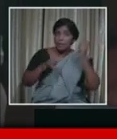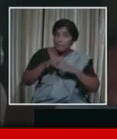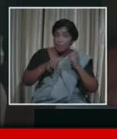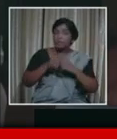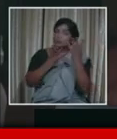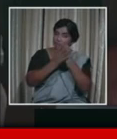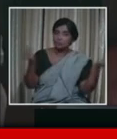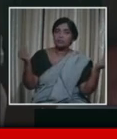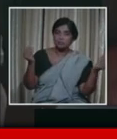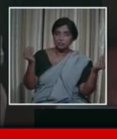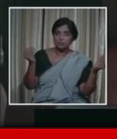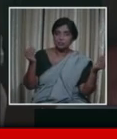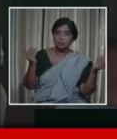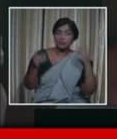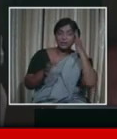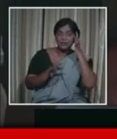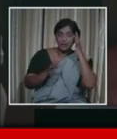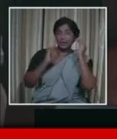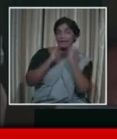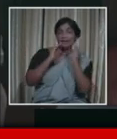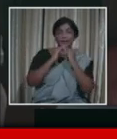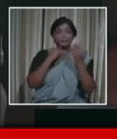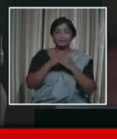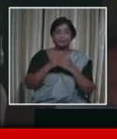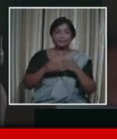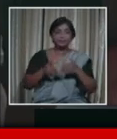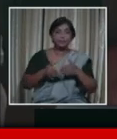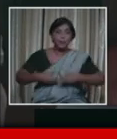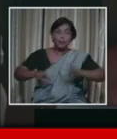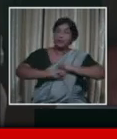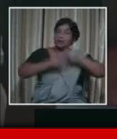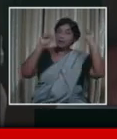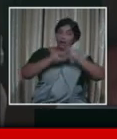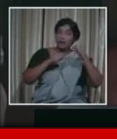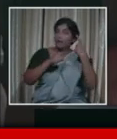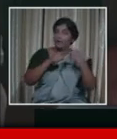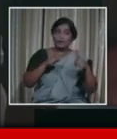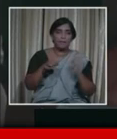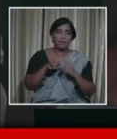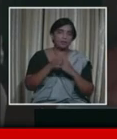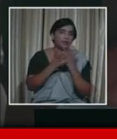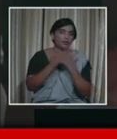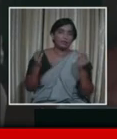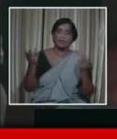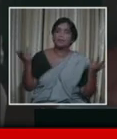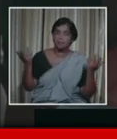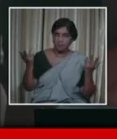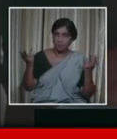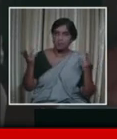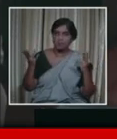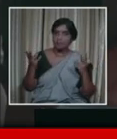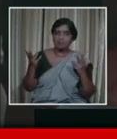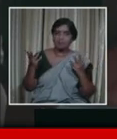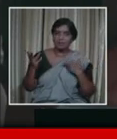denna ma sina maligawala indala parewal wala udghoshana kara vitarak kiyala me prashne walata uttara denne ne Inda mama nam